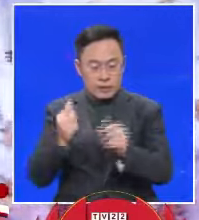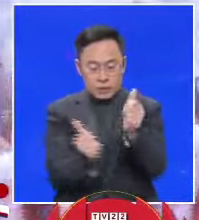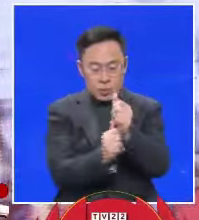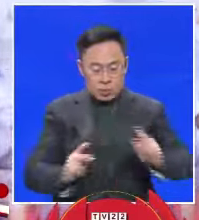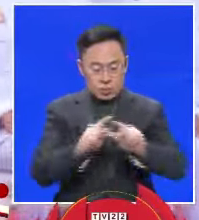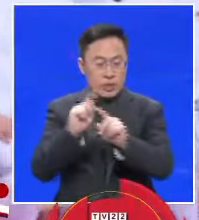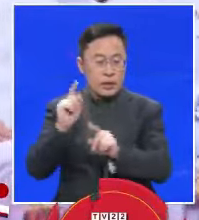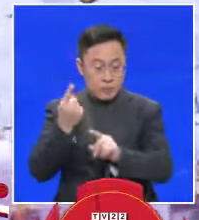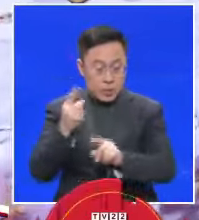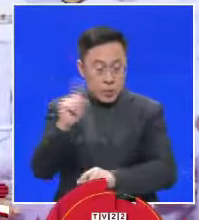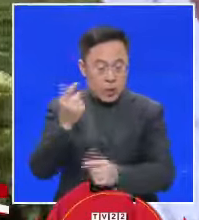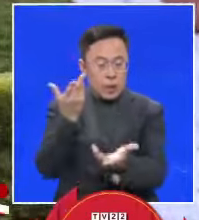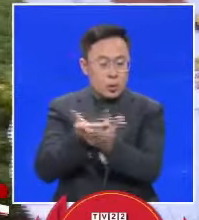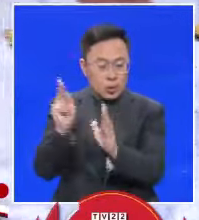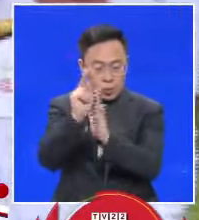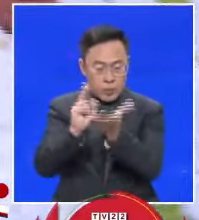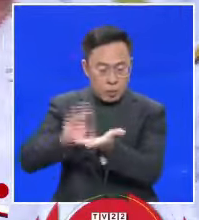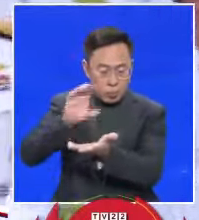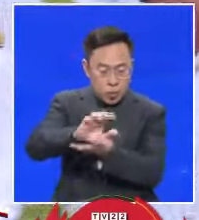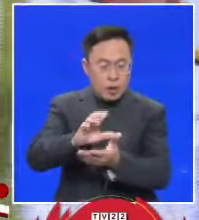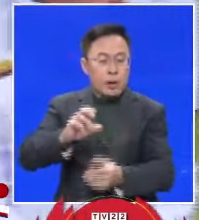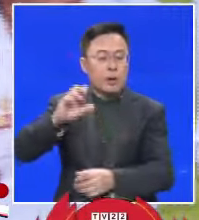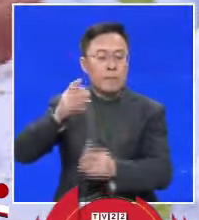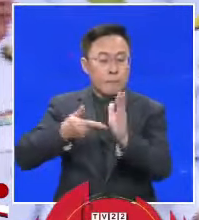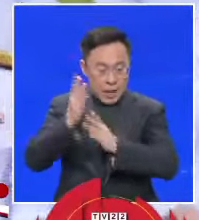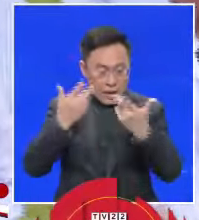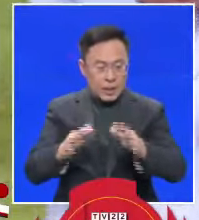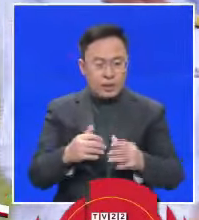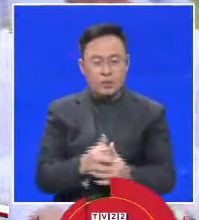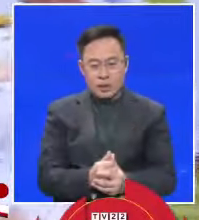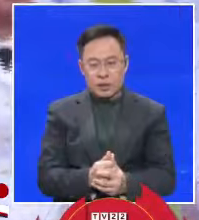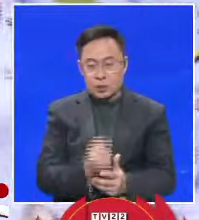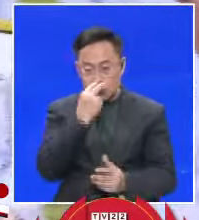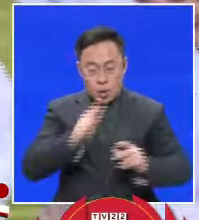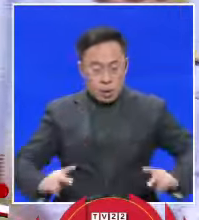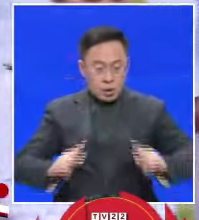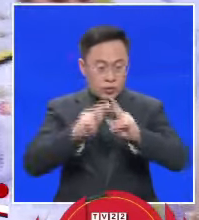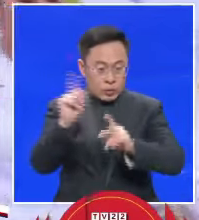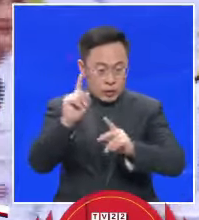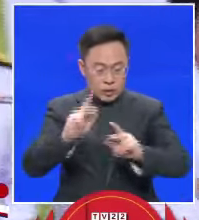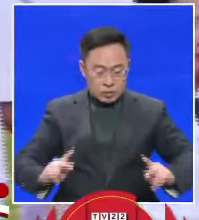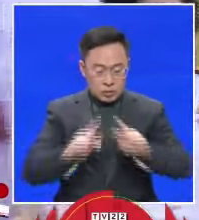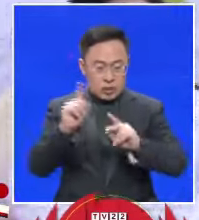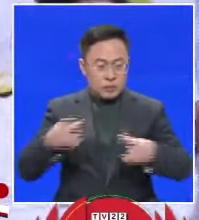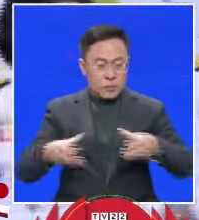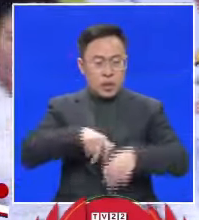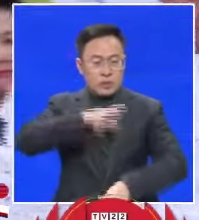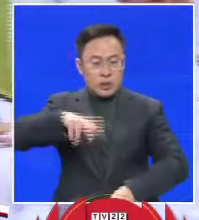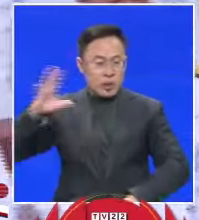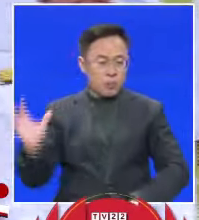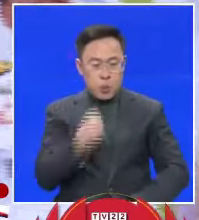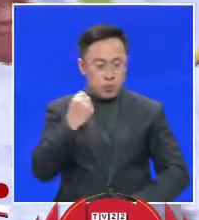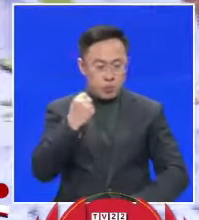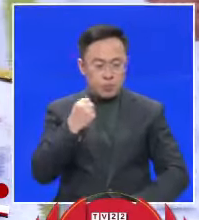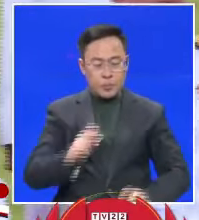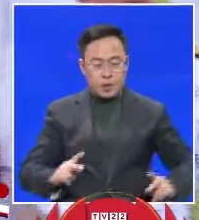งานใหม่ทีนี้ก็ต้องจับตาดูนะคะว่ากระทรวงไหนบ้างที่เพื่อไทยจะขอคืนอย่างเป็นทางการเพราะว่าก็ต้องยอมรับ